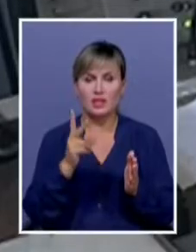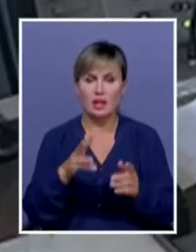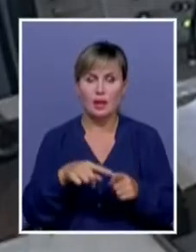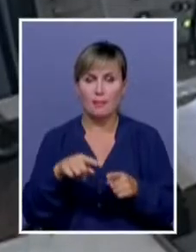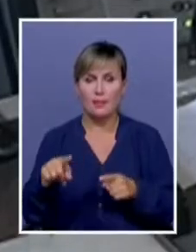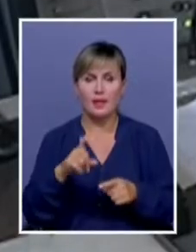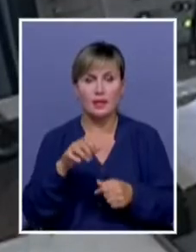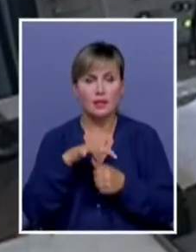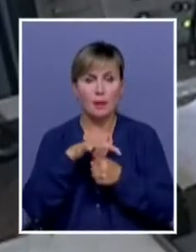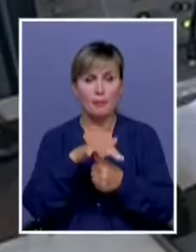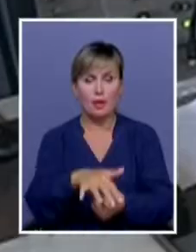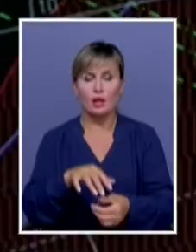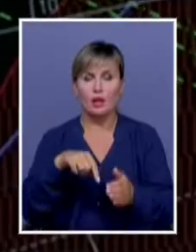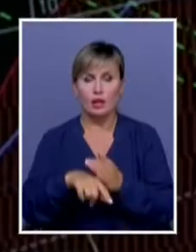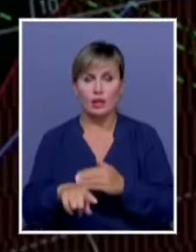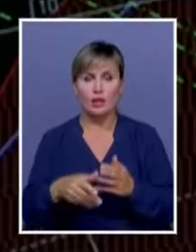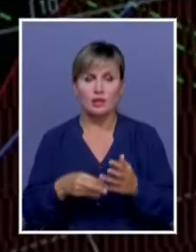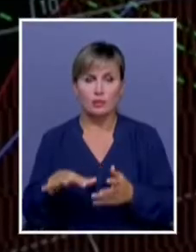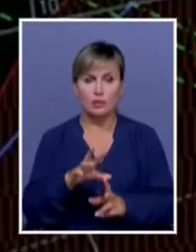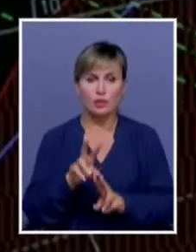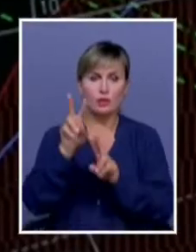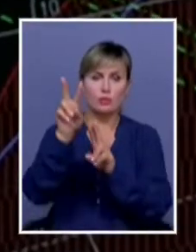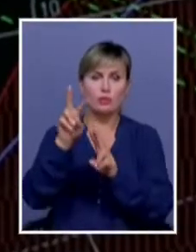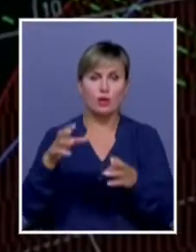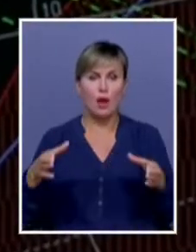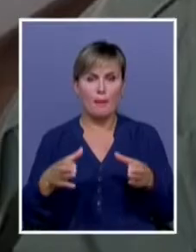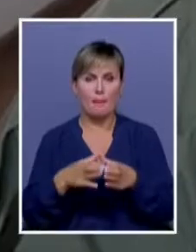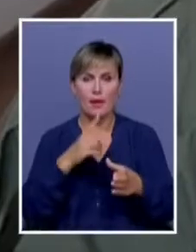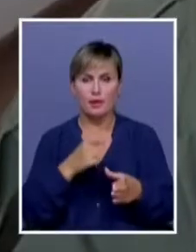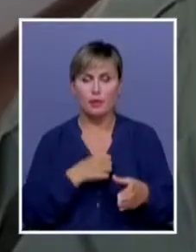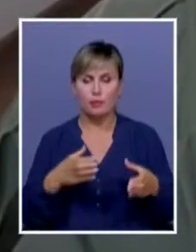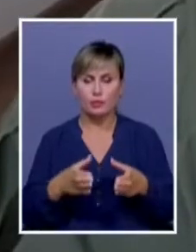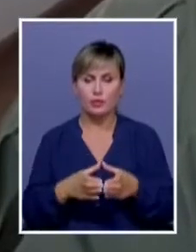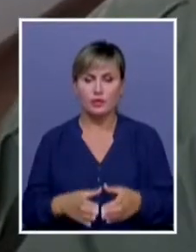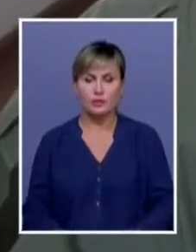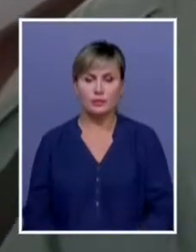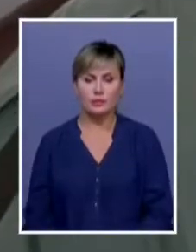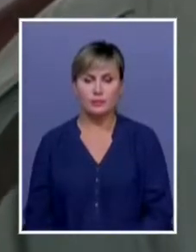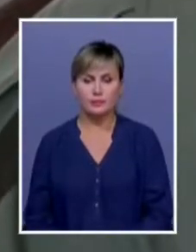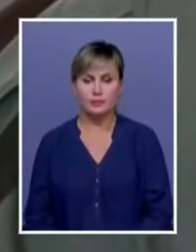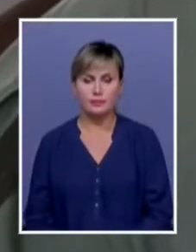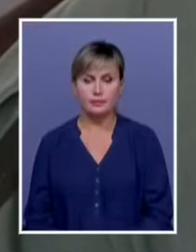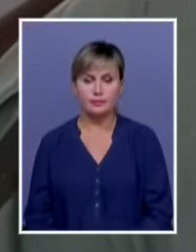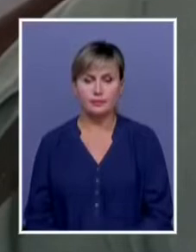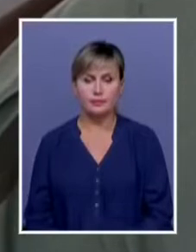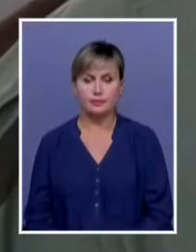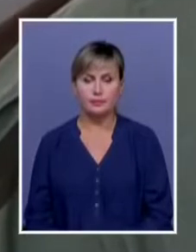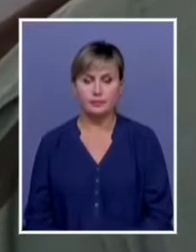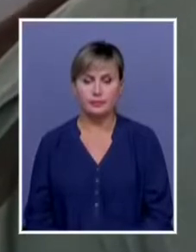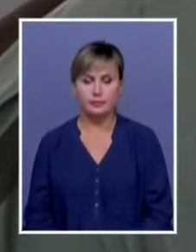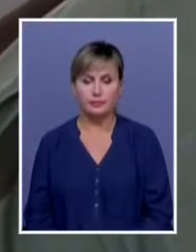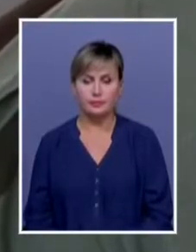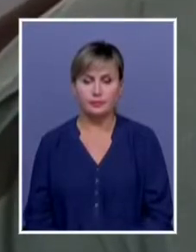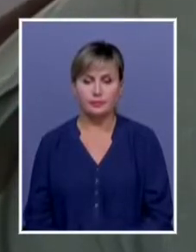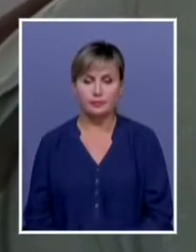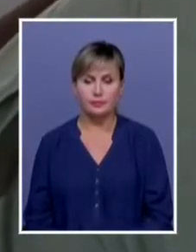За полетом воздушной эскадрильи с земли наблюдает целый командный пункт. 165-й разрешил взлет. Рассчитывайте, пока 2